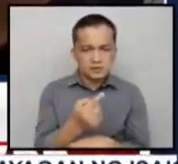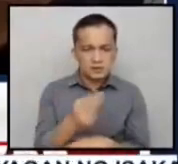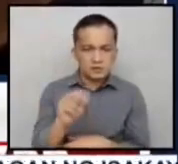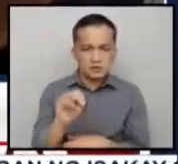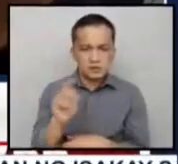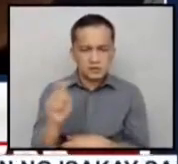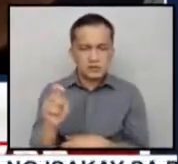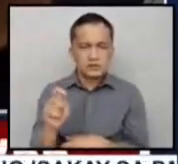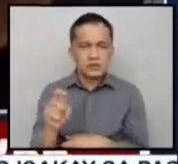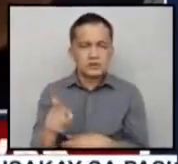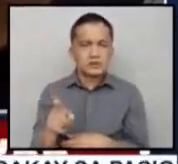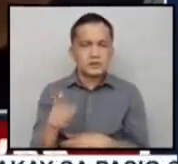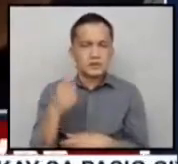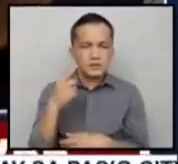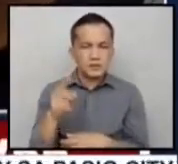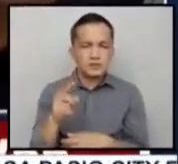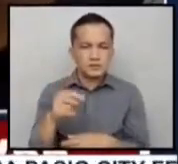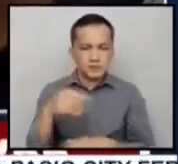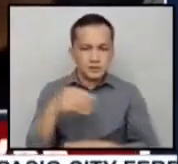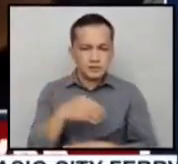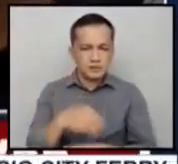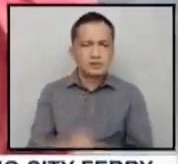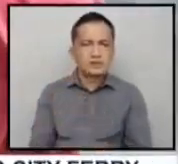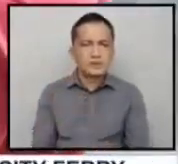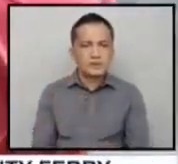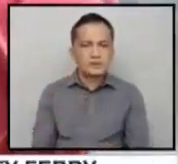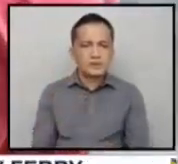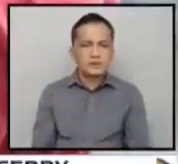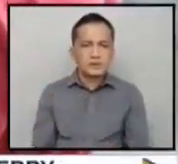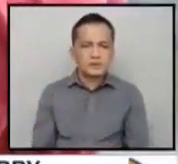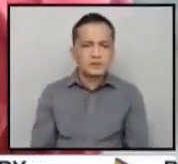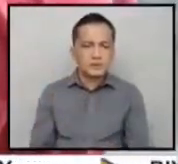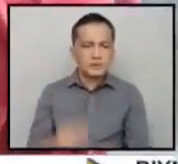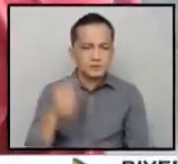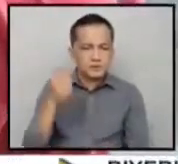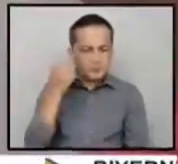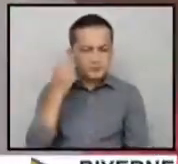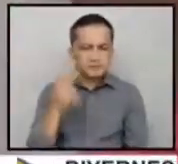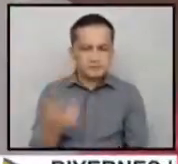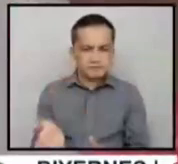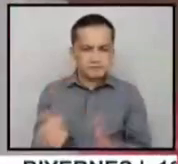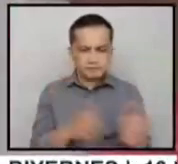iloloan sa bangko ng gobyerno. Kenneth